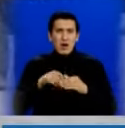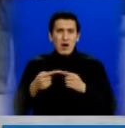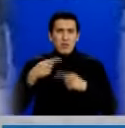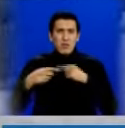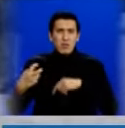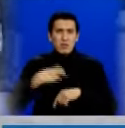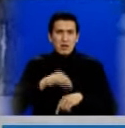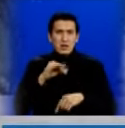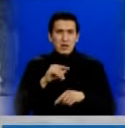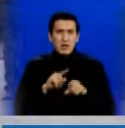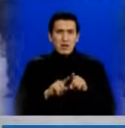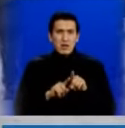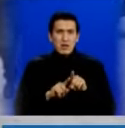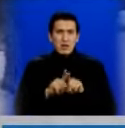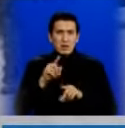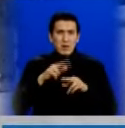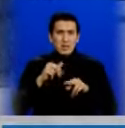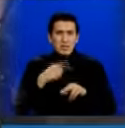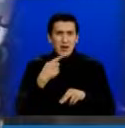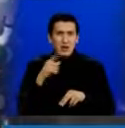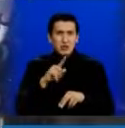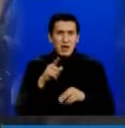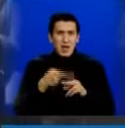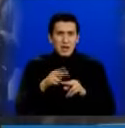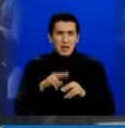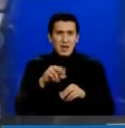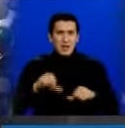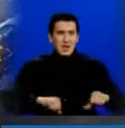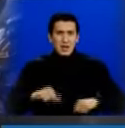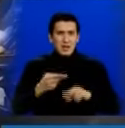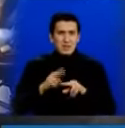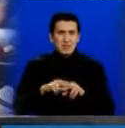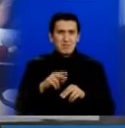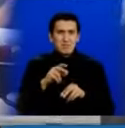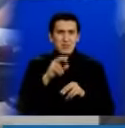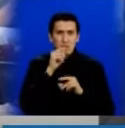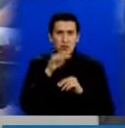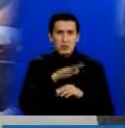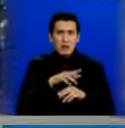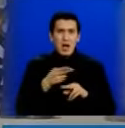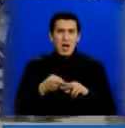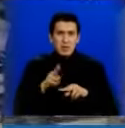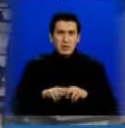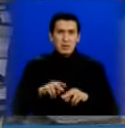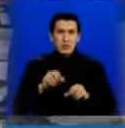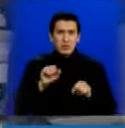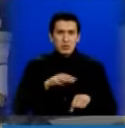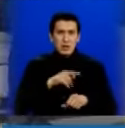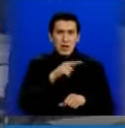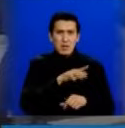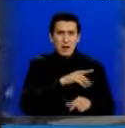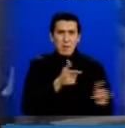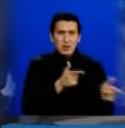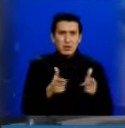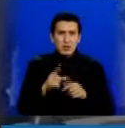двумя сообщниками. И хотя в полиции говорят, что версия о теракте маловероятна, все указывает на то, что стрелявшие подготовились к